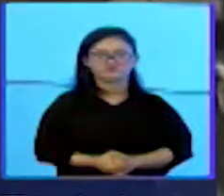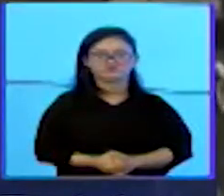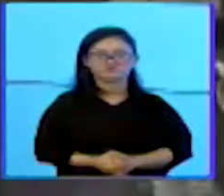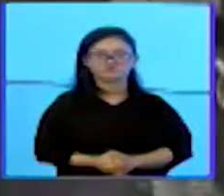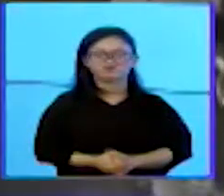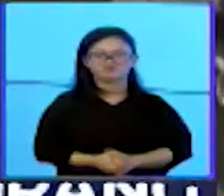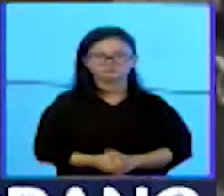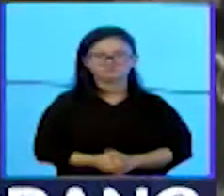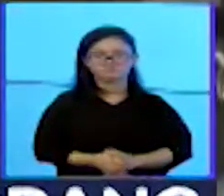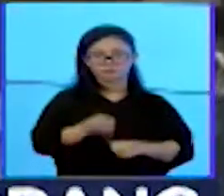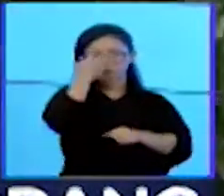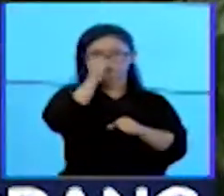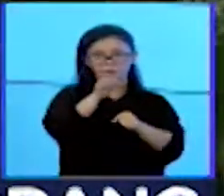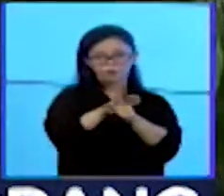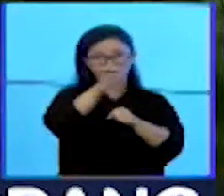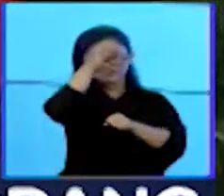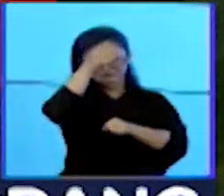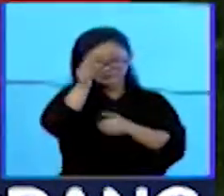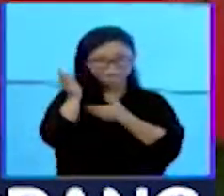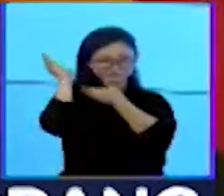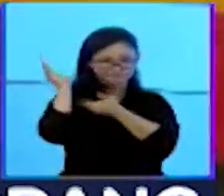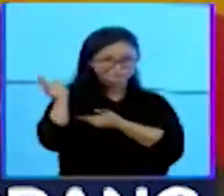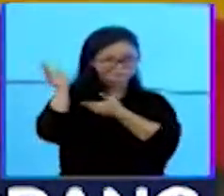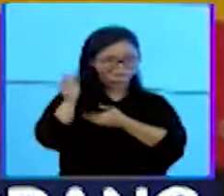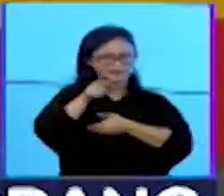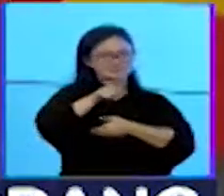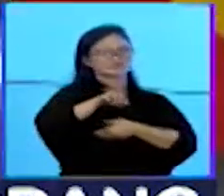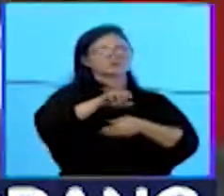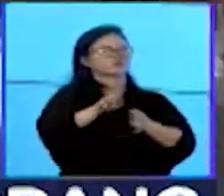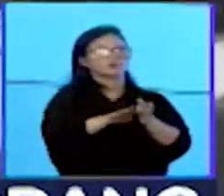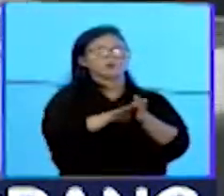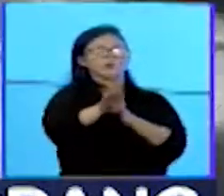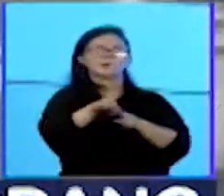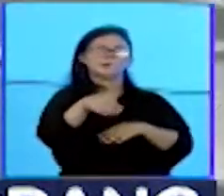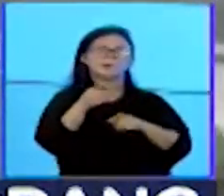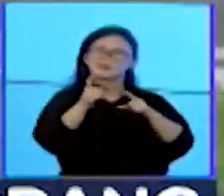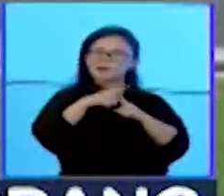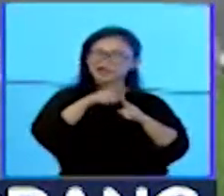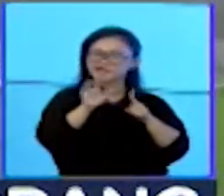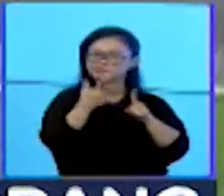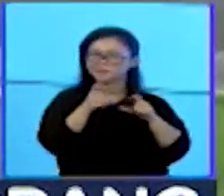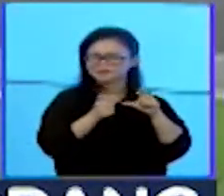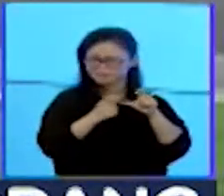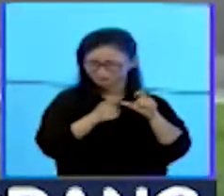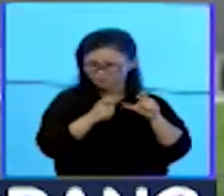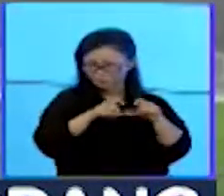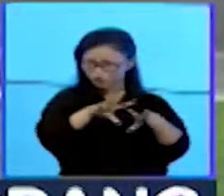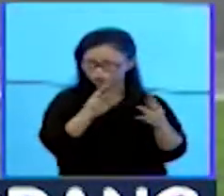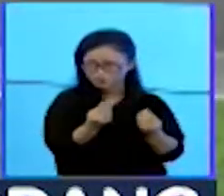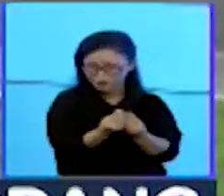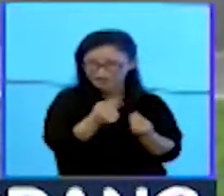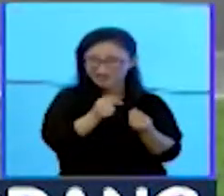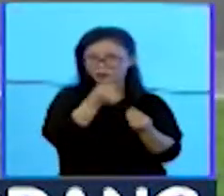Jumlah kasus positif COVID-19 di Bali terus meningkat. Hingga 15 September 2020, total kumulasi kasus